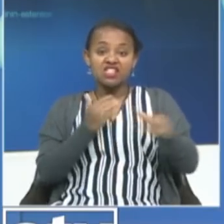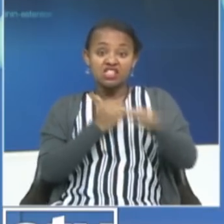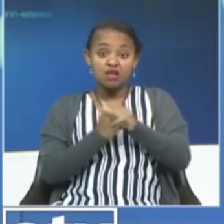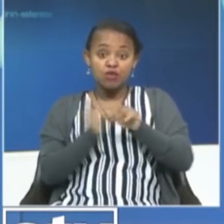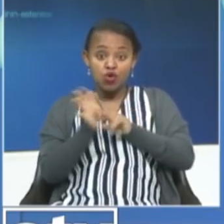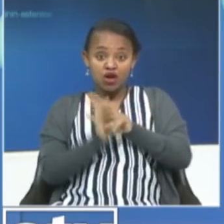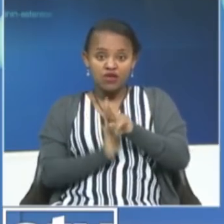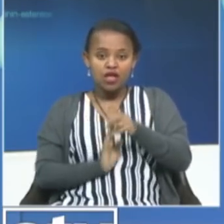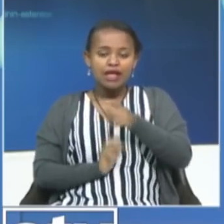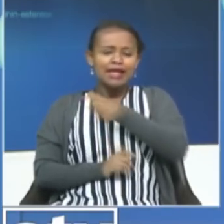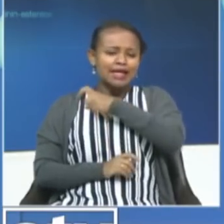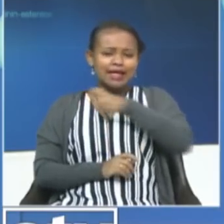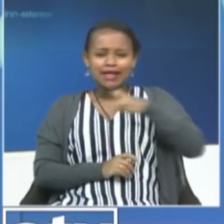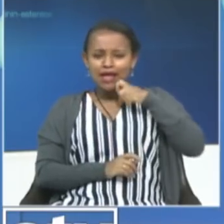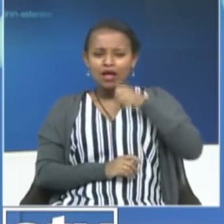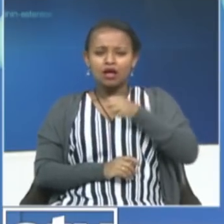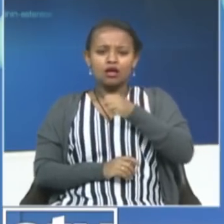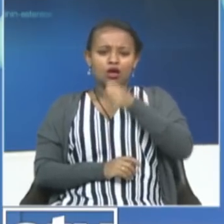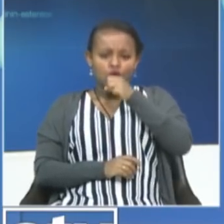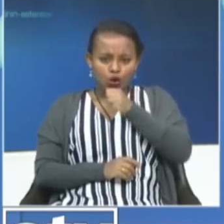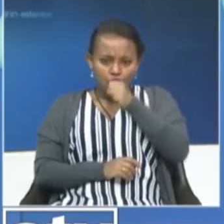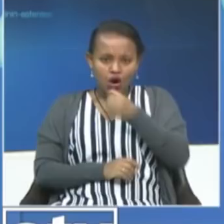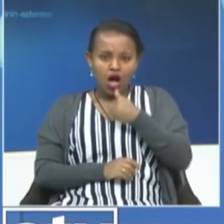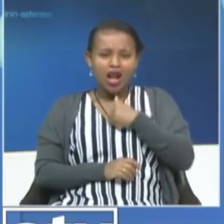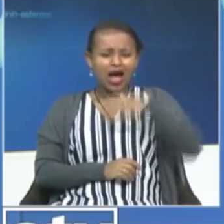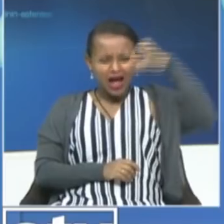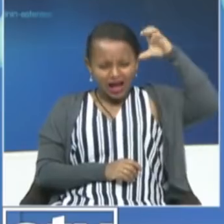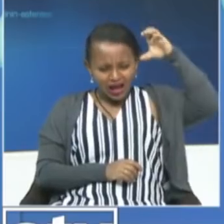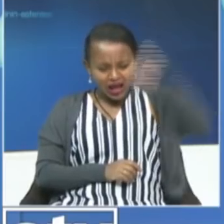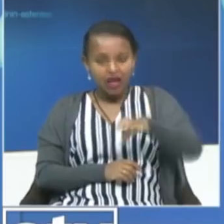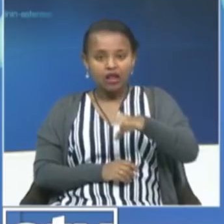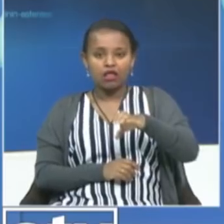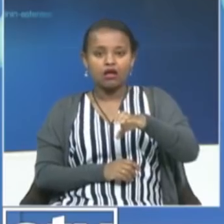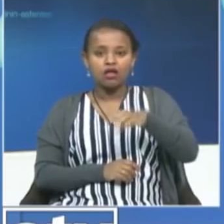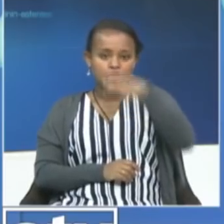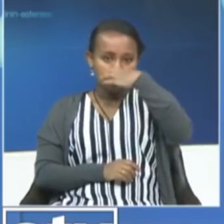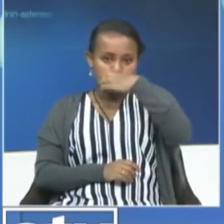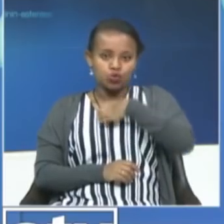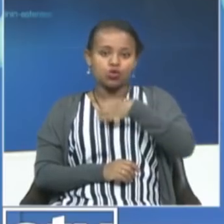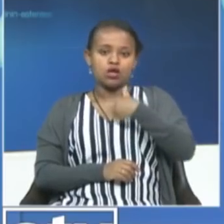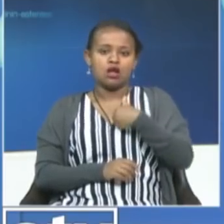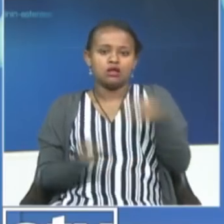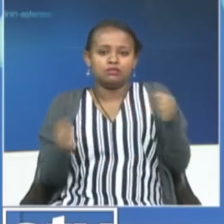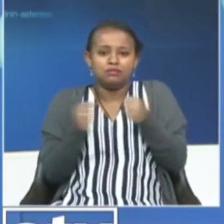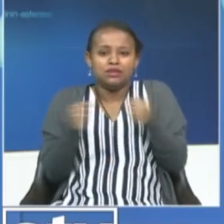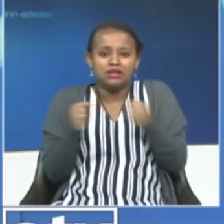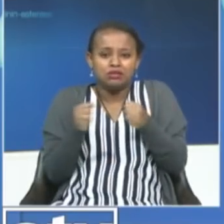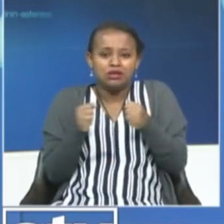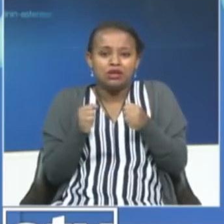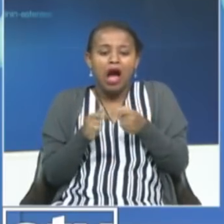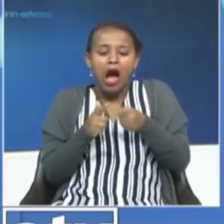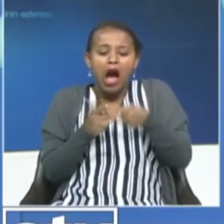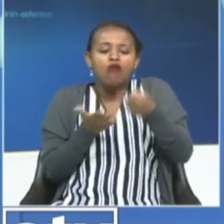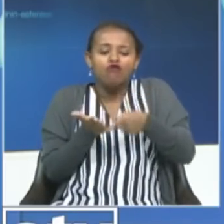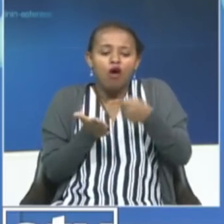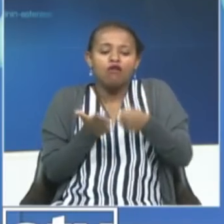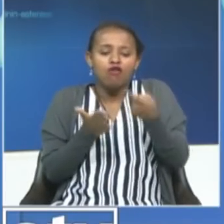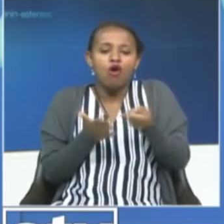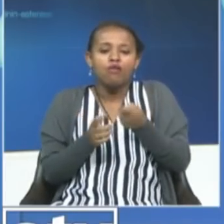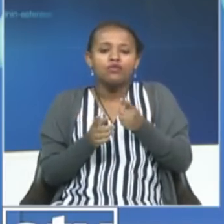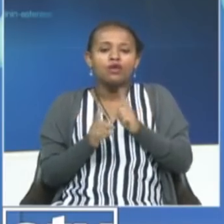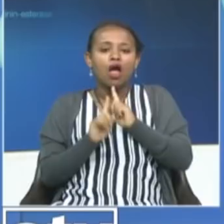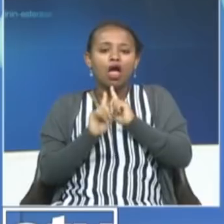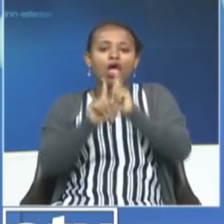ደረቅ ሳል ያስላል፣ ትኩሳት፣ ኃይለኛ ትኩሳት ይኖራል፣ ብርድ ብርድ ማለት፣ አልፎ አልፎ በዛም ባይል